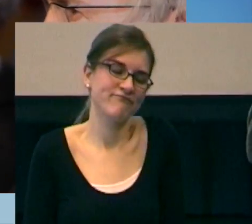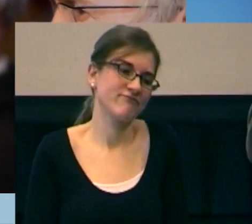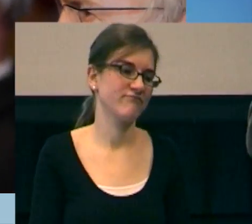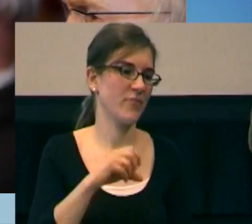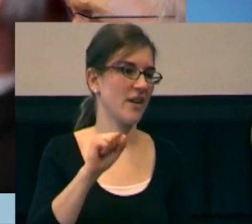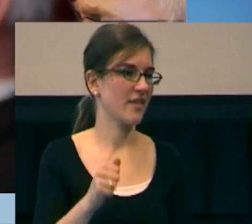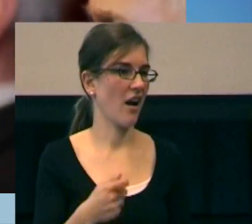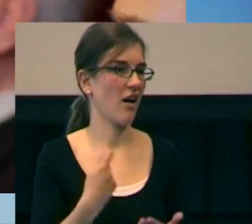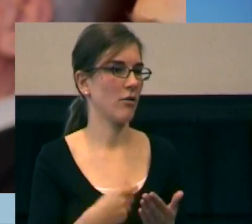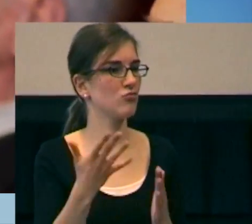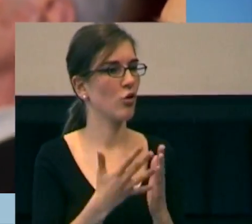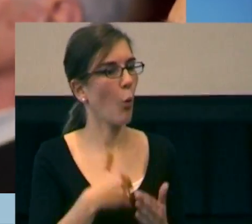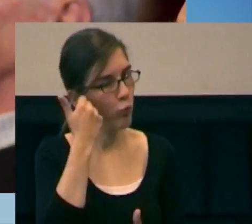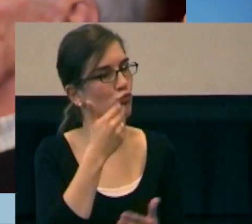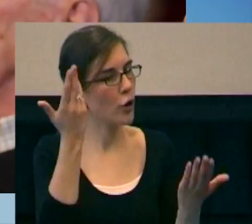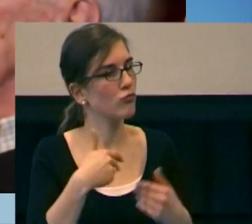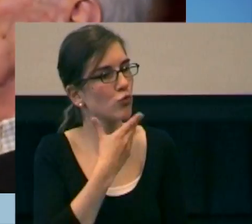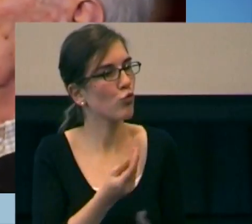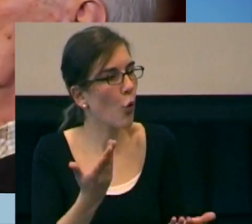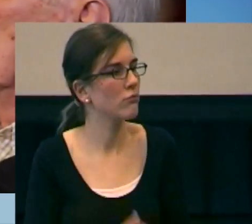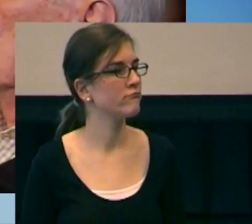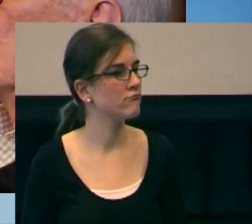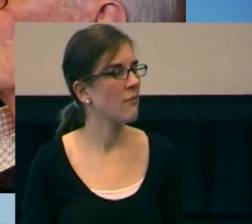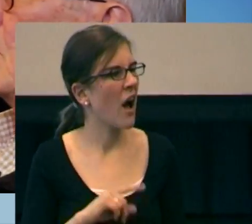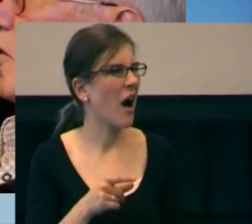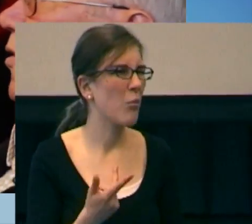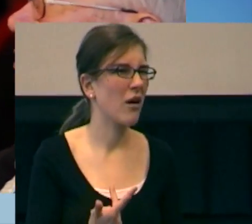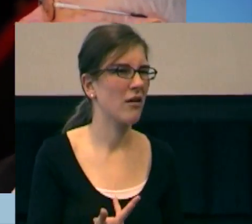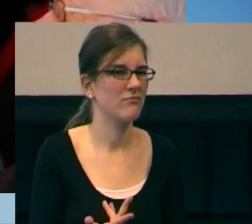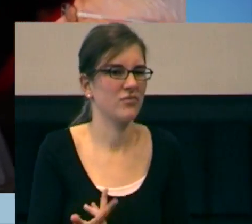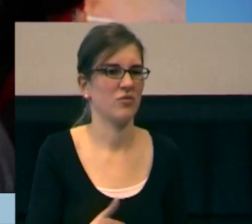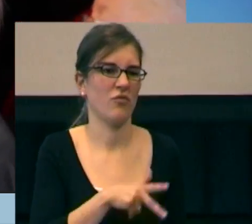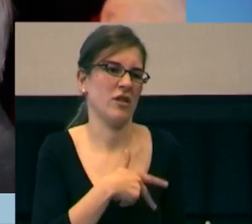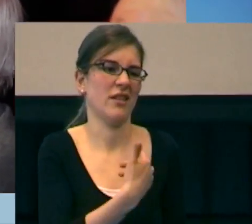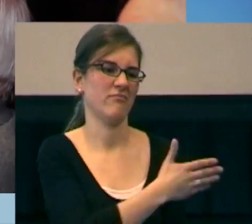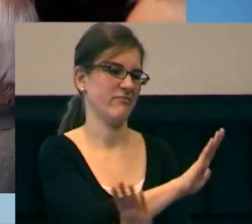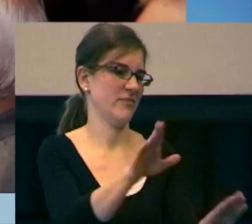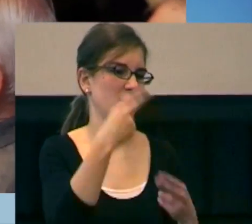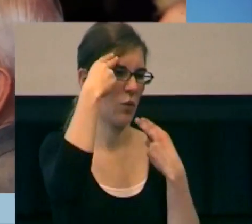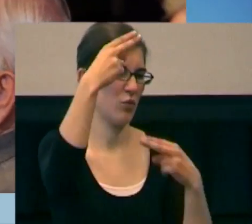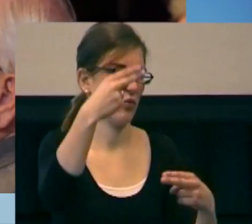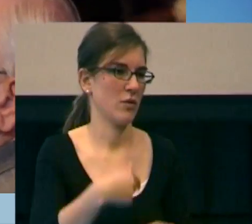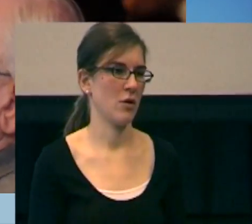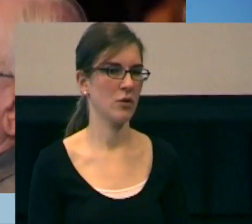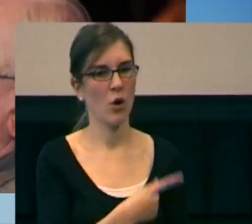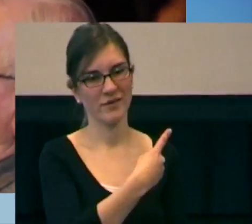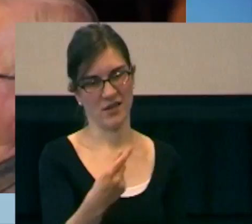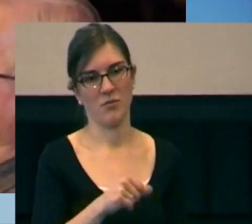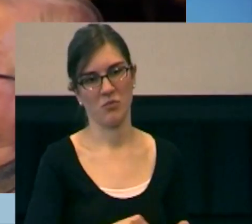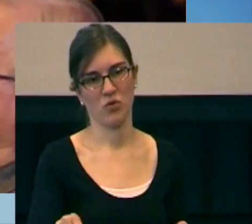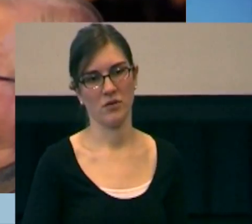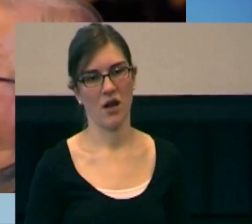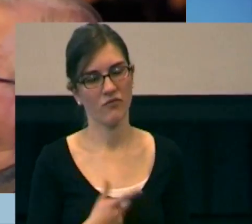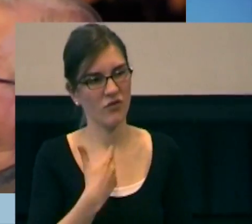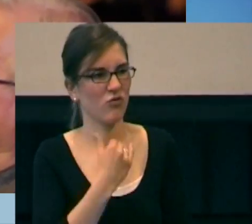PSA-Test ist zwar nett, aber das ist jedem sein Vergnügen und jeder muss sich selber entscheiden, ob er sich darauf